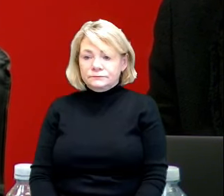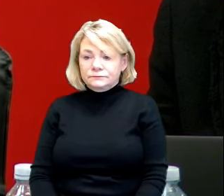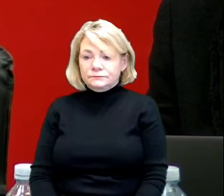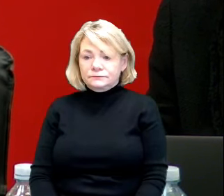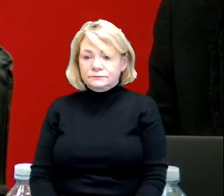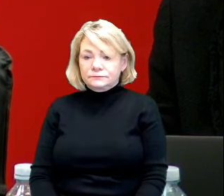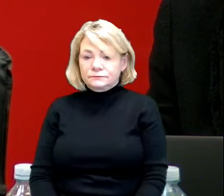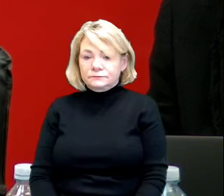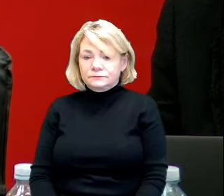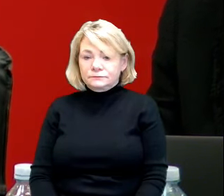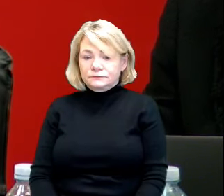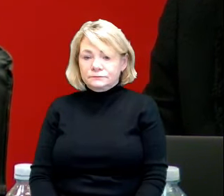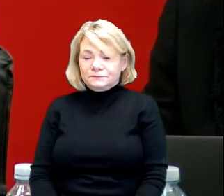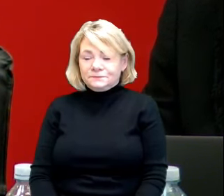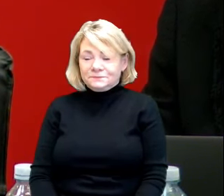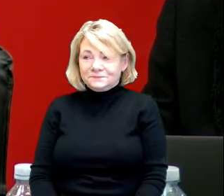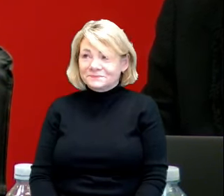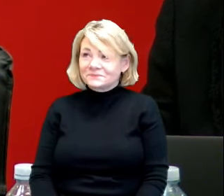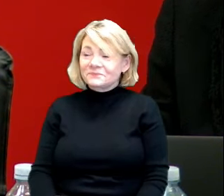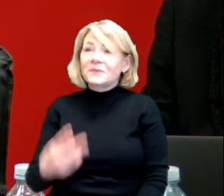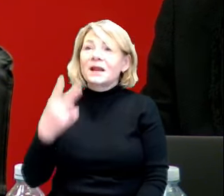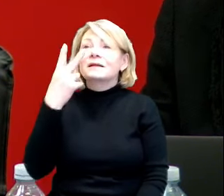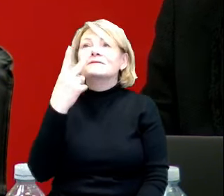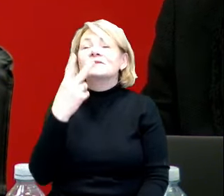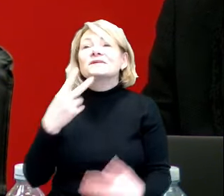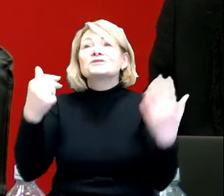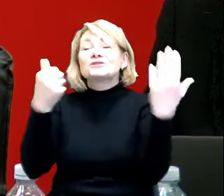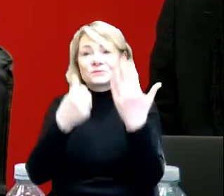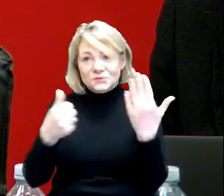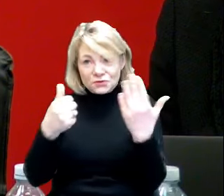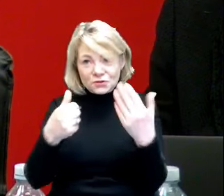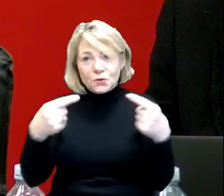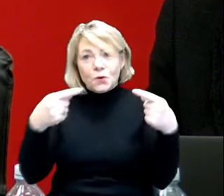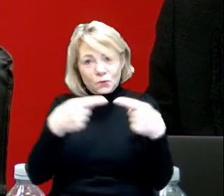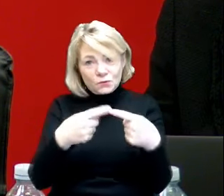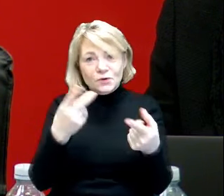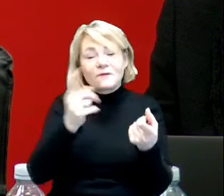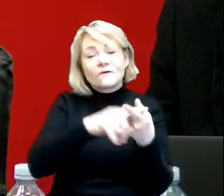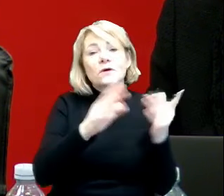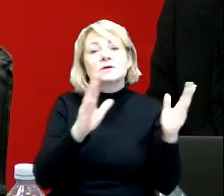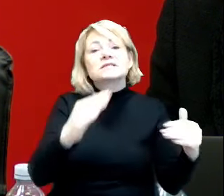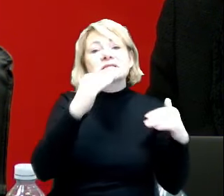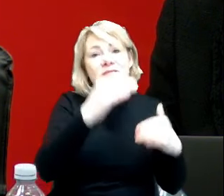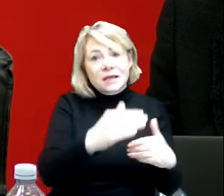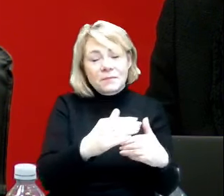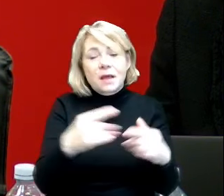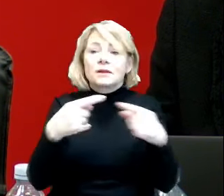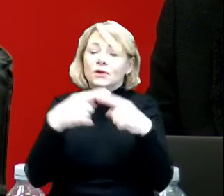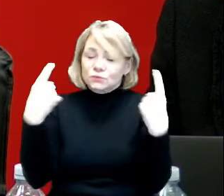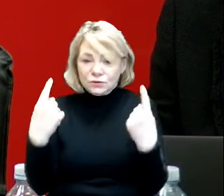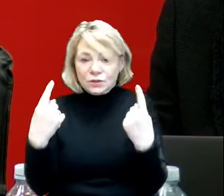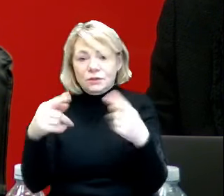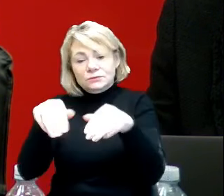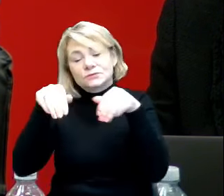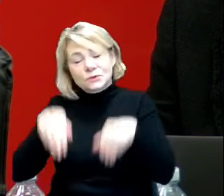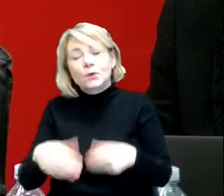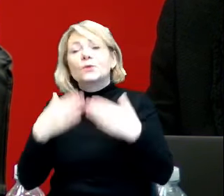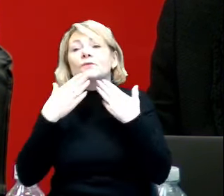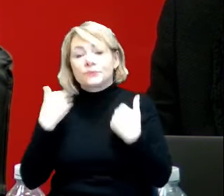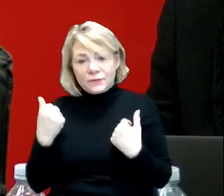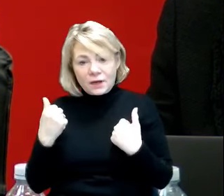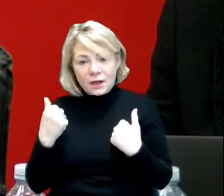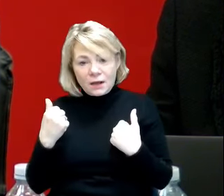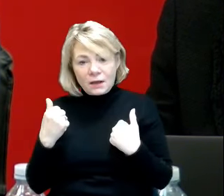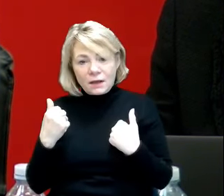28 26 už pagal sistemą prieš ir susilaikiusių nėra kas už kas